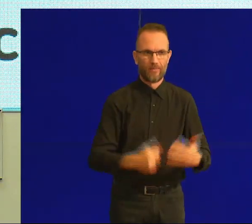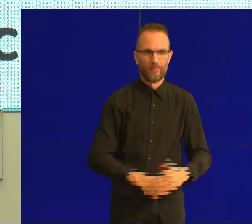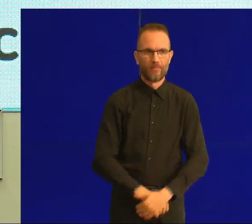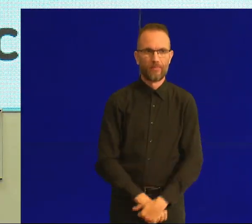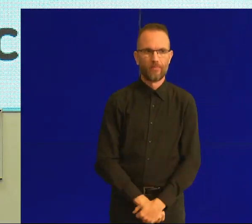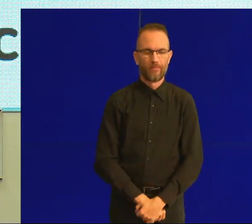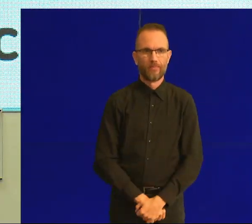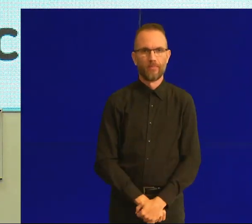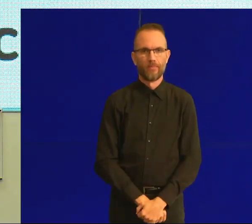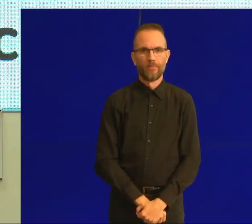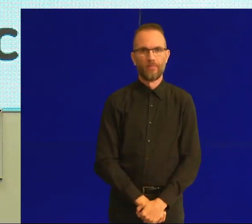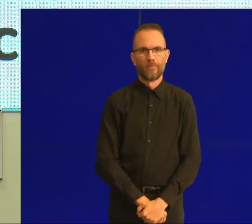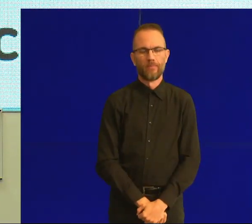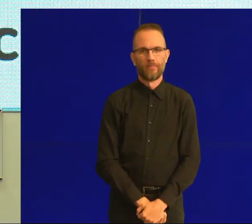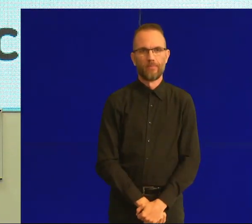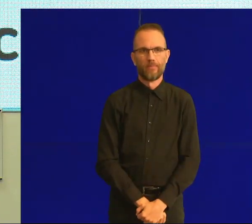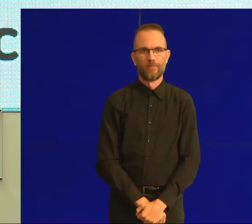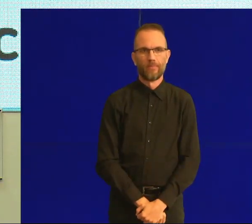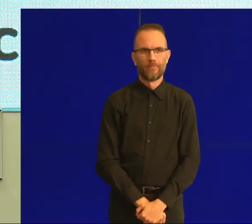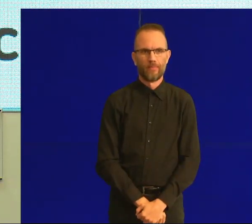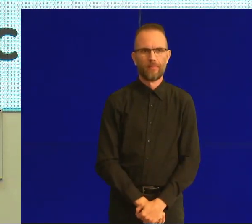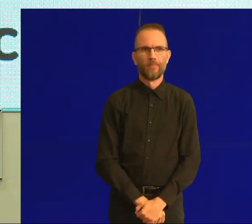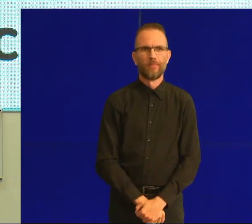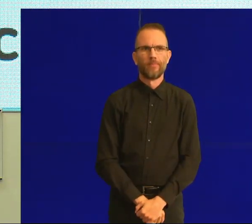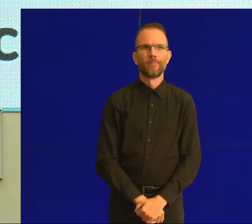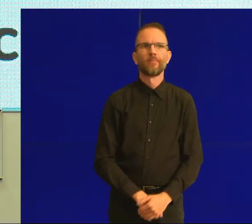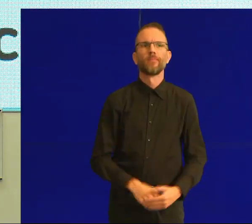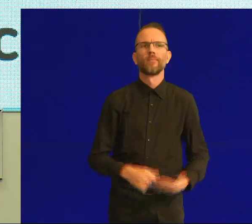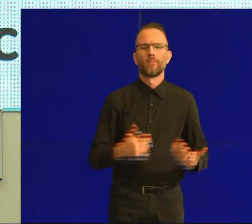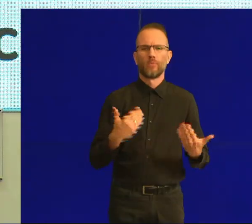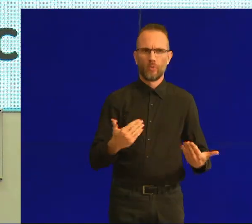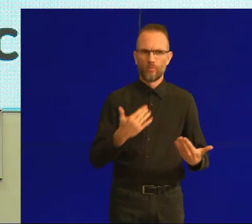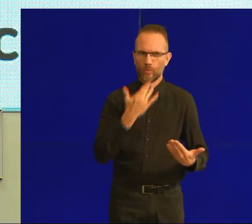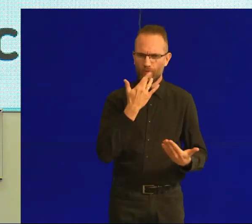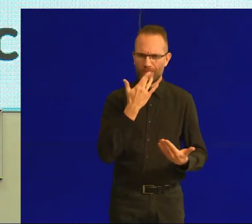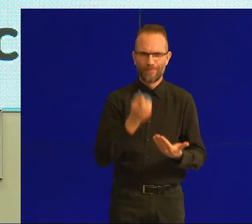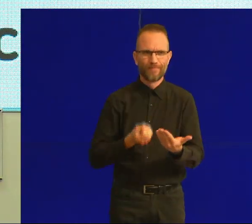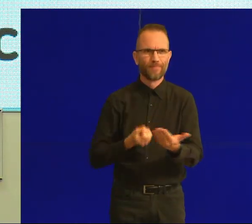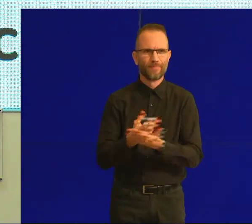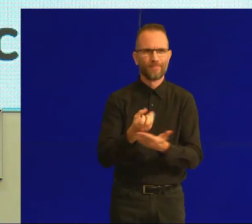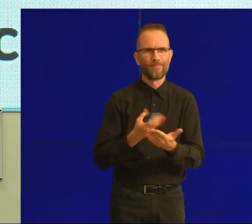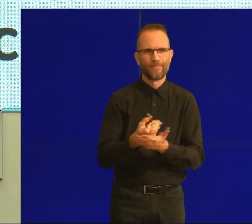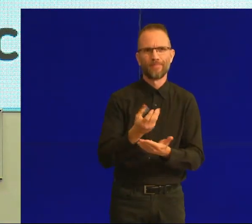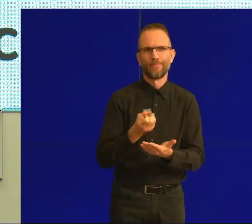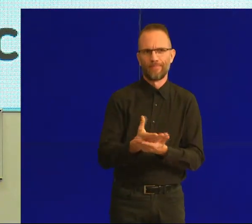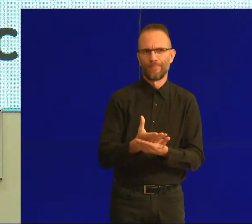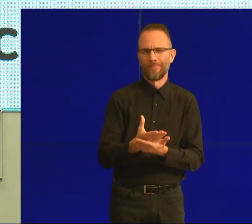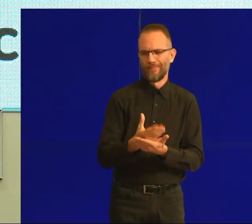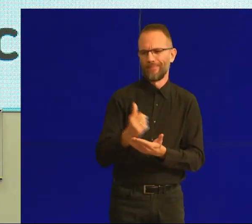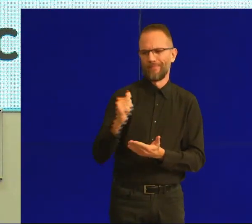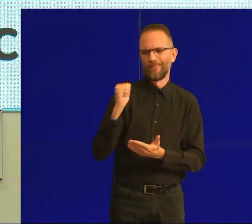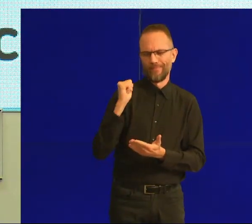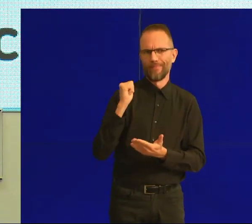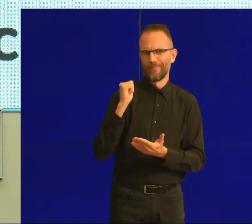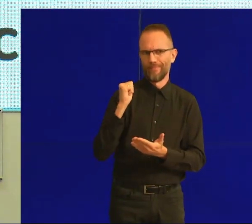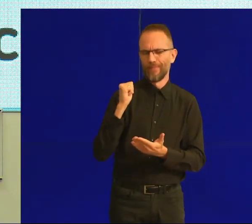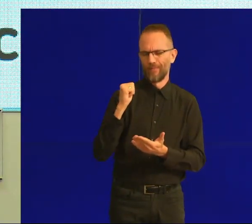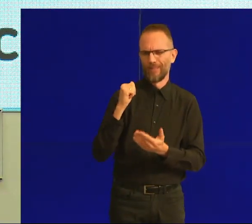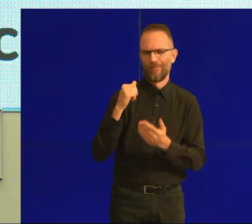nous voudrions vous informé aujourd'hui également des résultats d'une enquête qui était réalisé par since à notre institut de santé publique